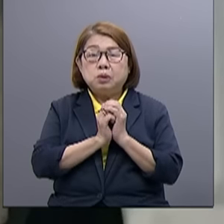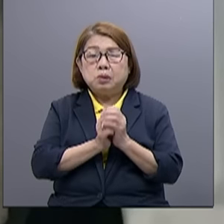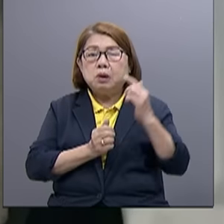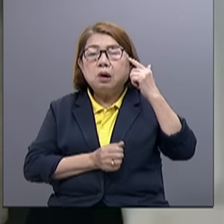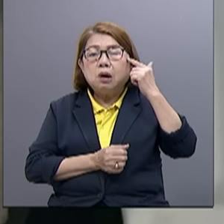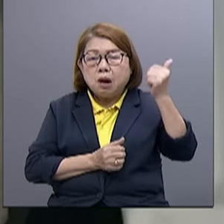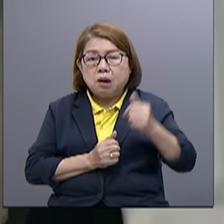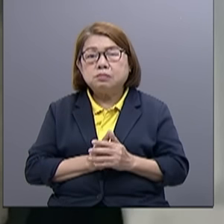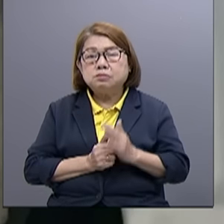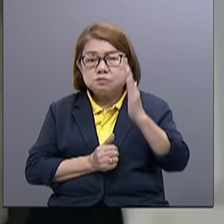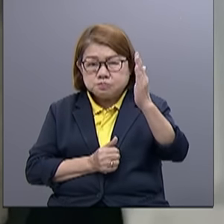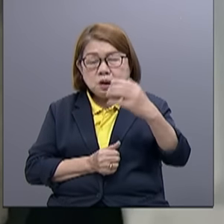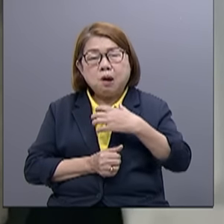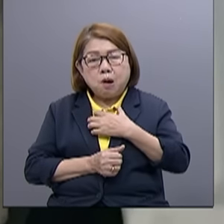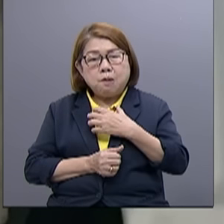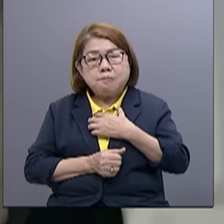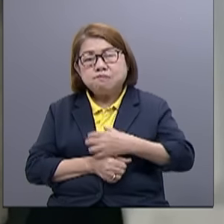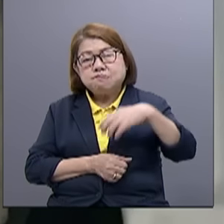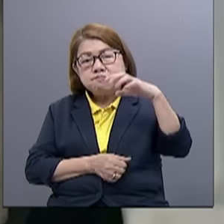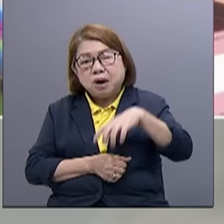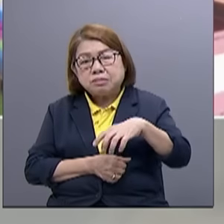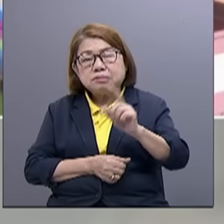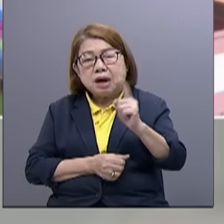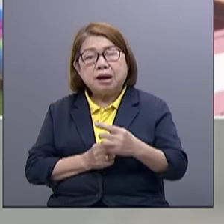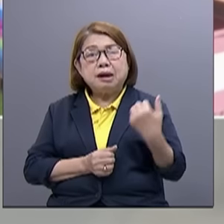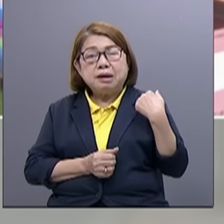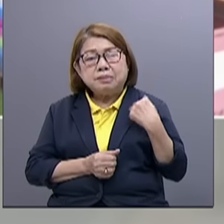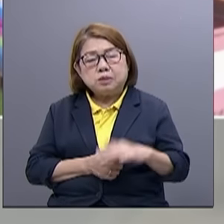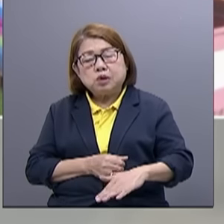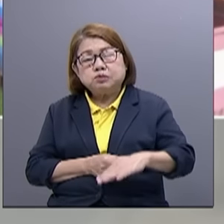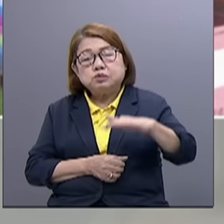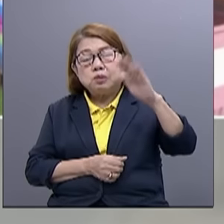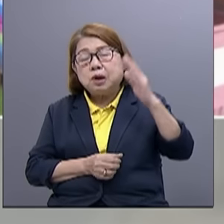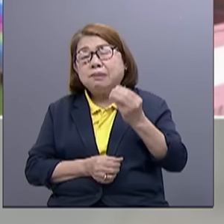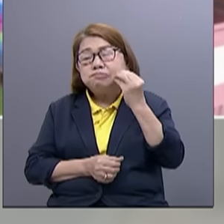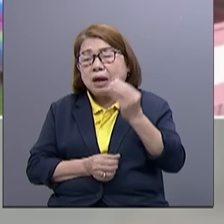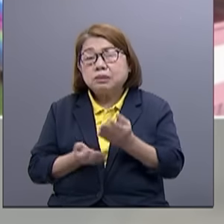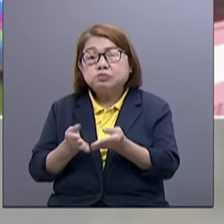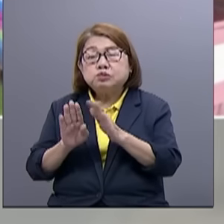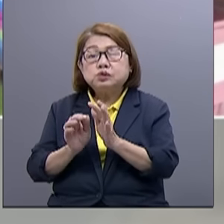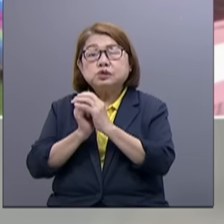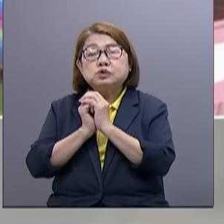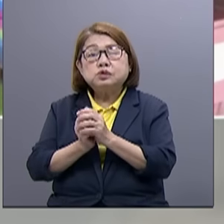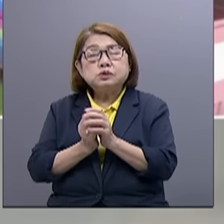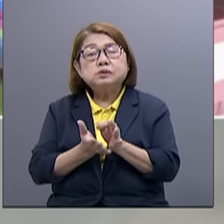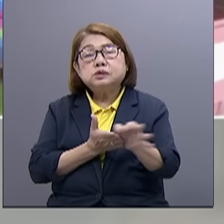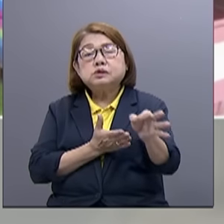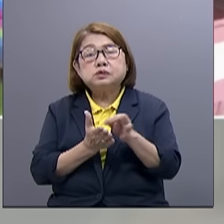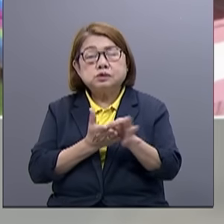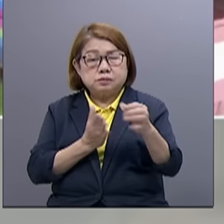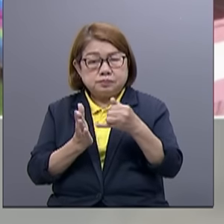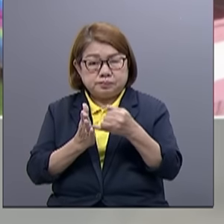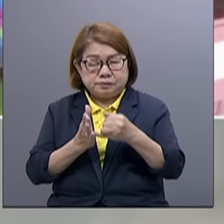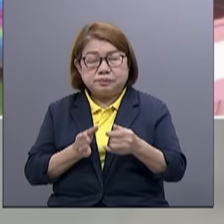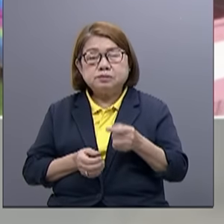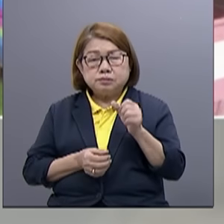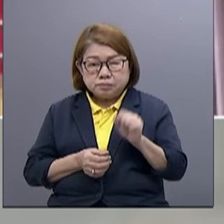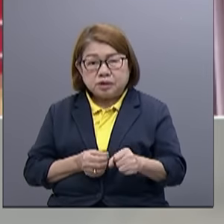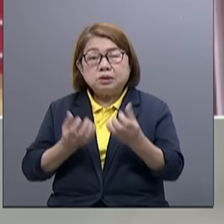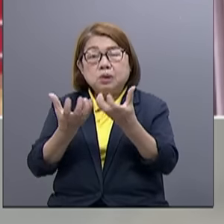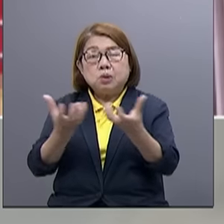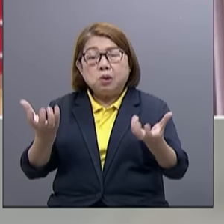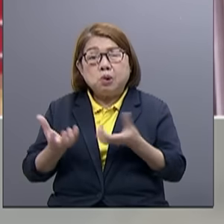หวนกลับมาอยู่ในครอบครัวที่มีลูกหลานเป็นคนจีนได้ง่ายขึ้นนะครับแล้วก็ต้องยอมรับว่าสินค้าต